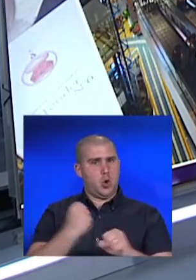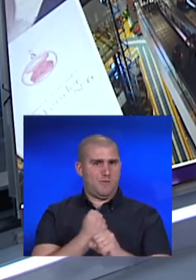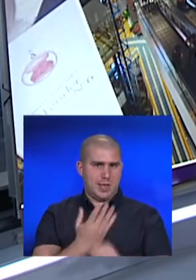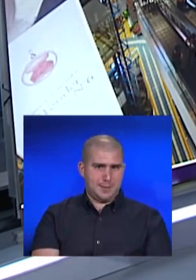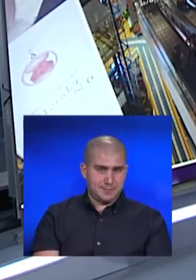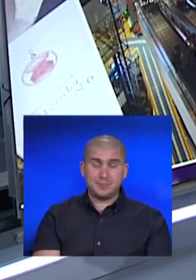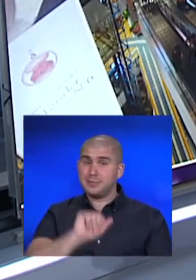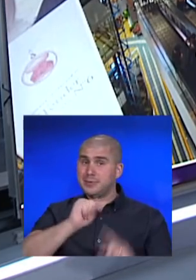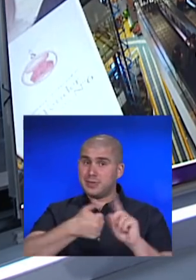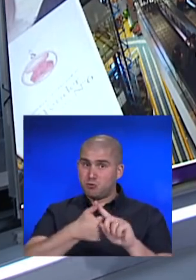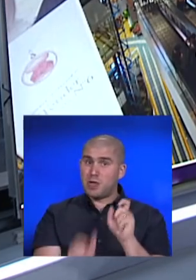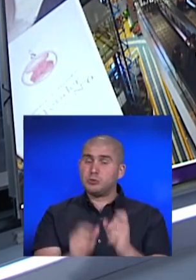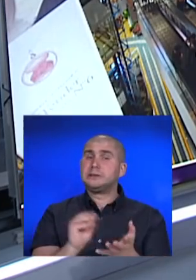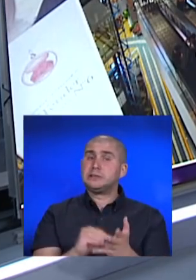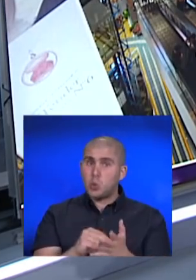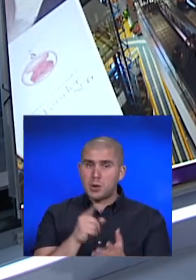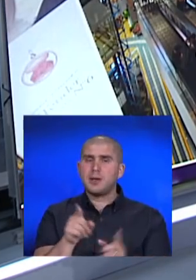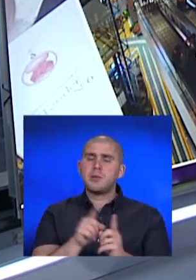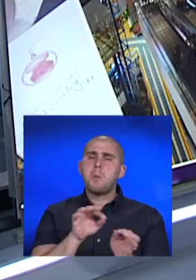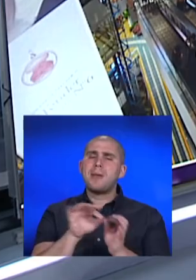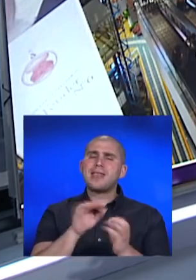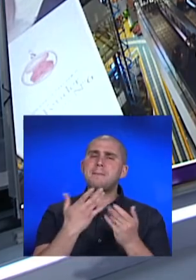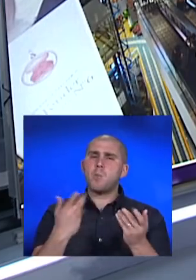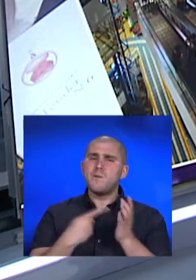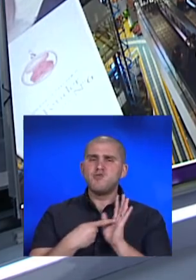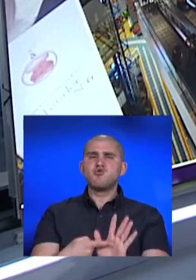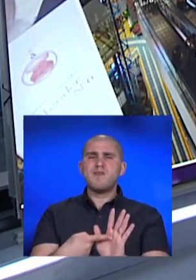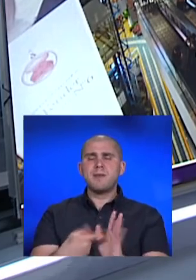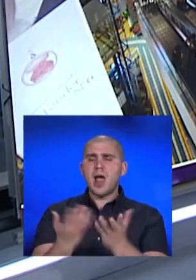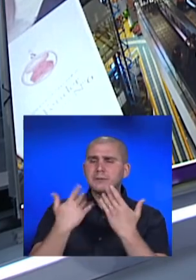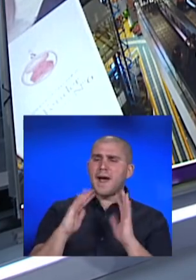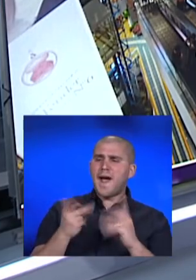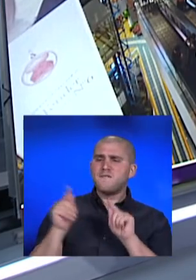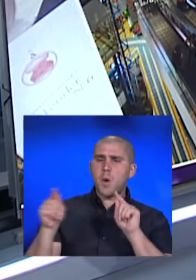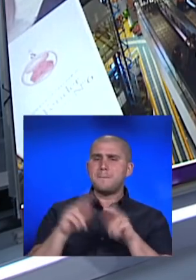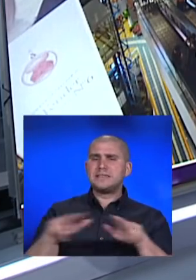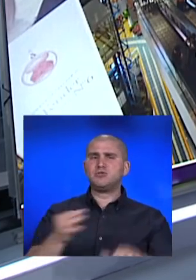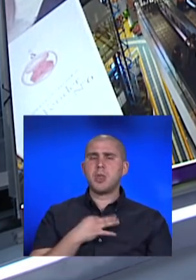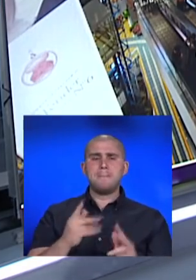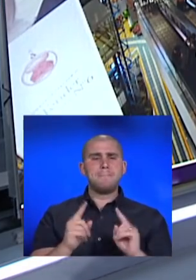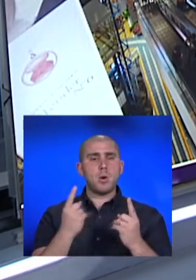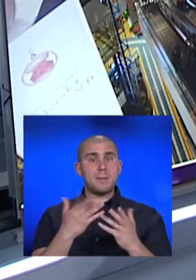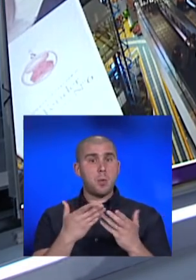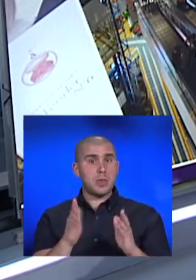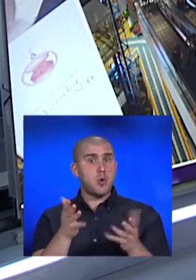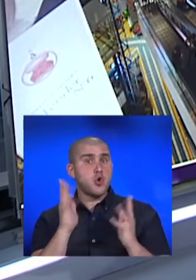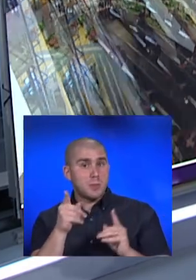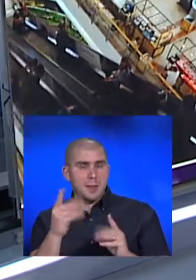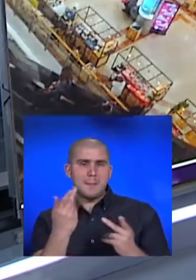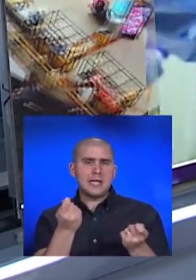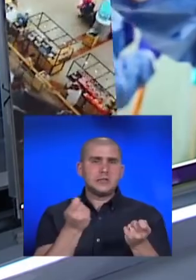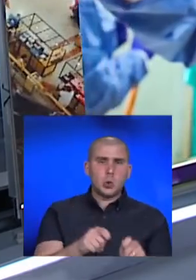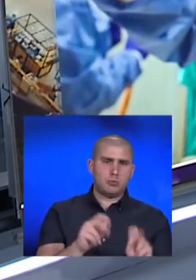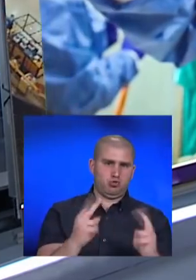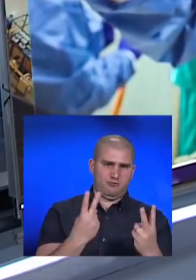שאנשים זקוקים לו הוא מדדים ברורים ושקופים, שיסבירו איפה אנחנו עומדים, מה קורה אם פותחים יותר מדי ומתי סוגרים מחדש. משרד